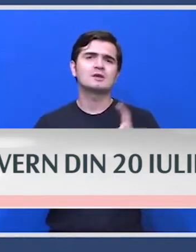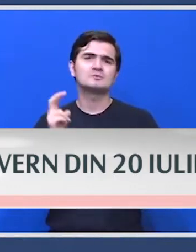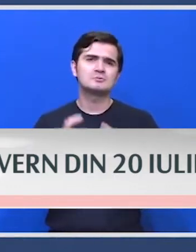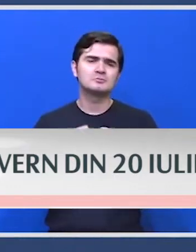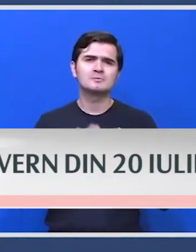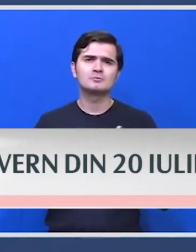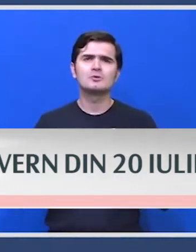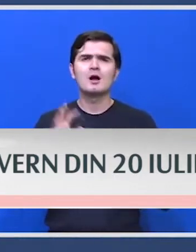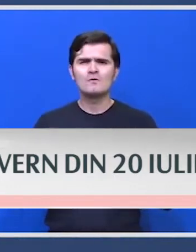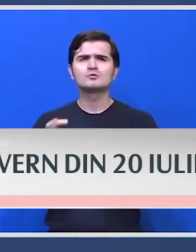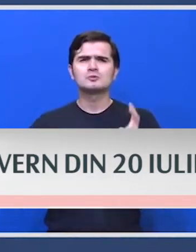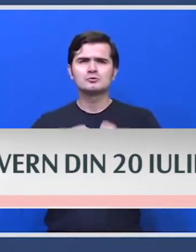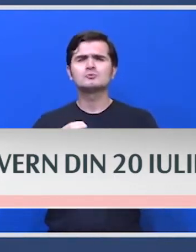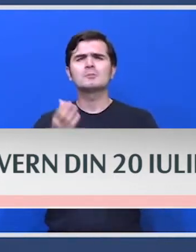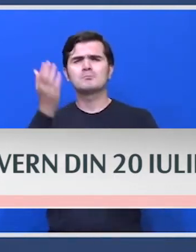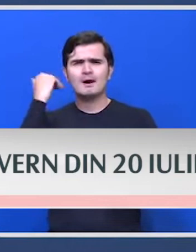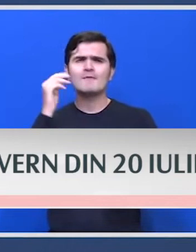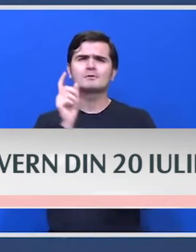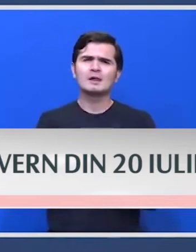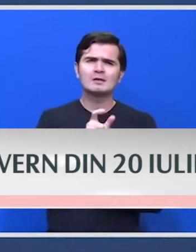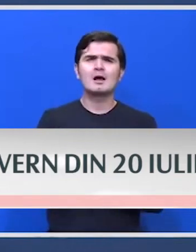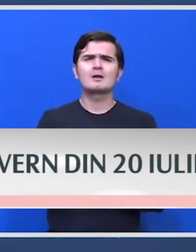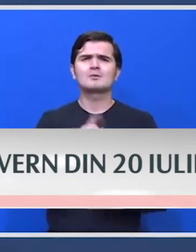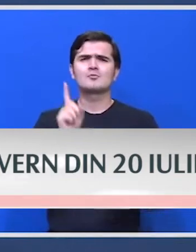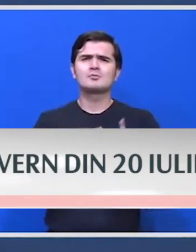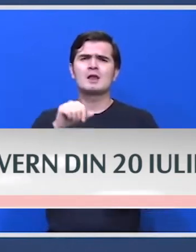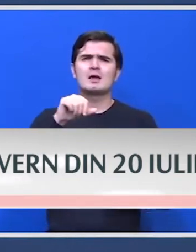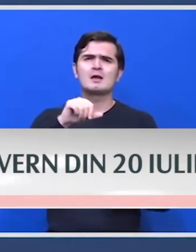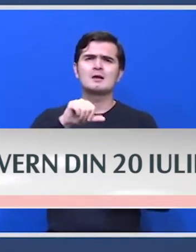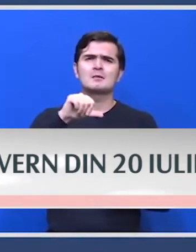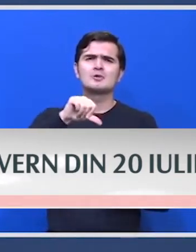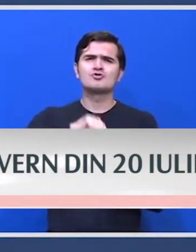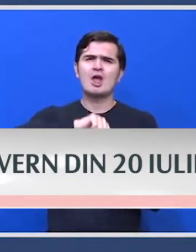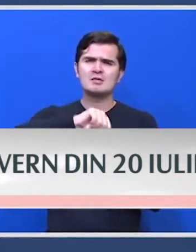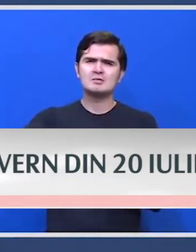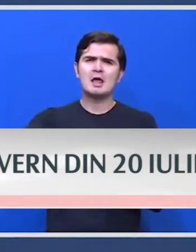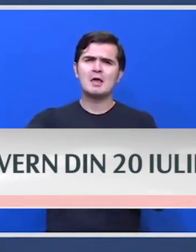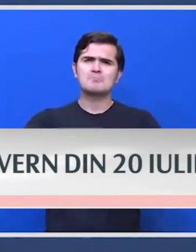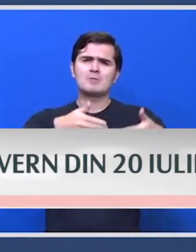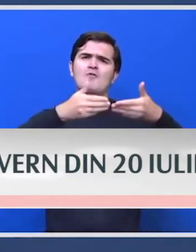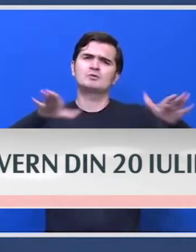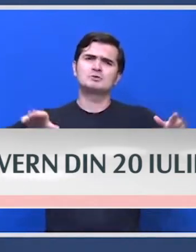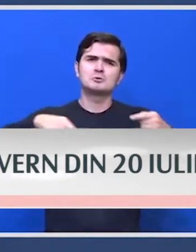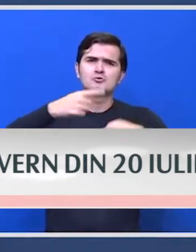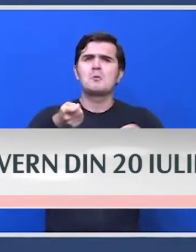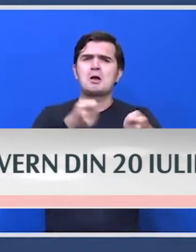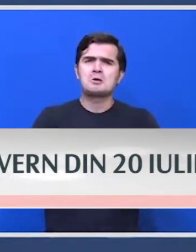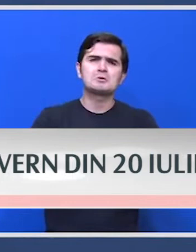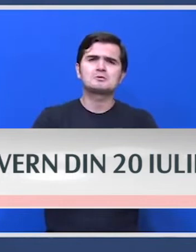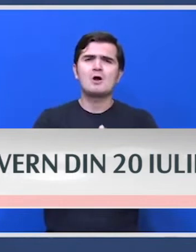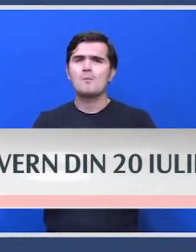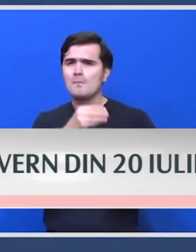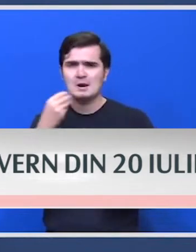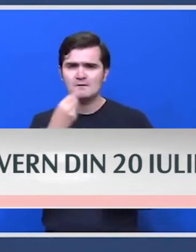fost o instituție de multe ori criticată. Centre care au fost lansate cu mare fast a doua zi erau închise. Beneficiari care n-au putut niciodată